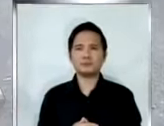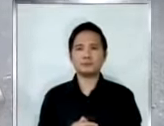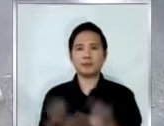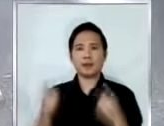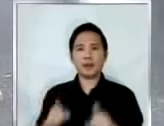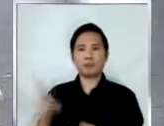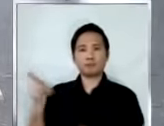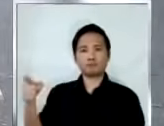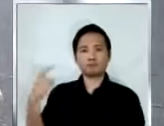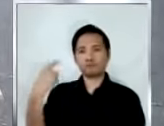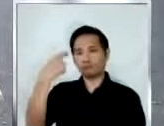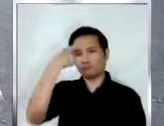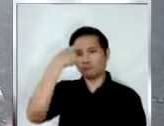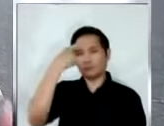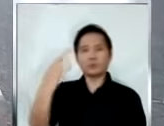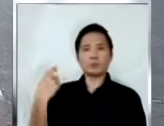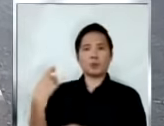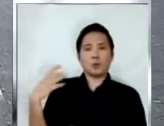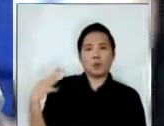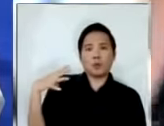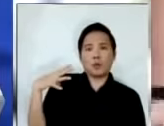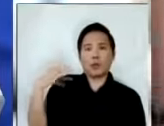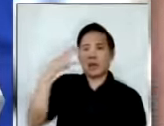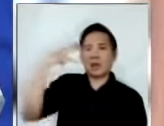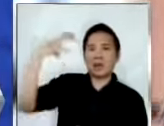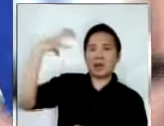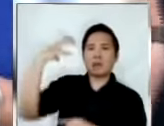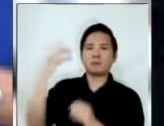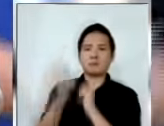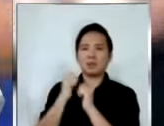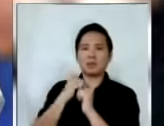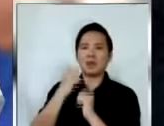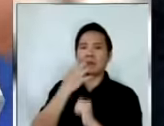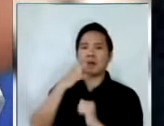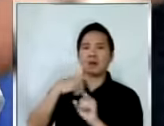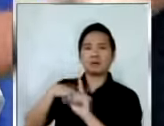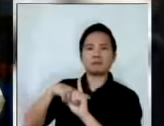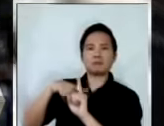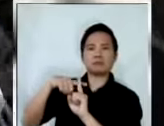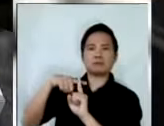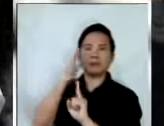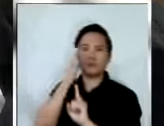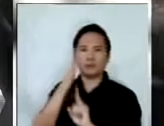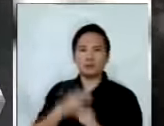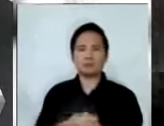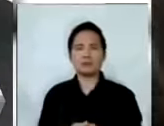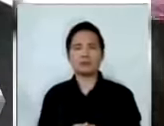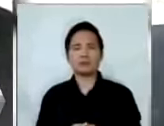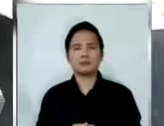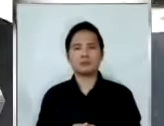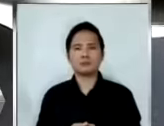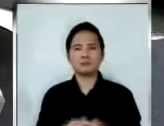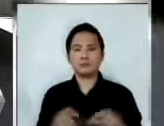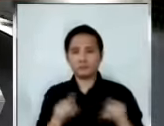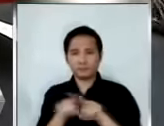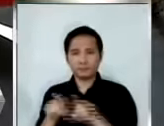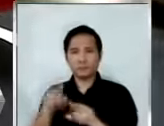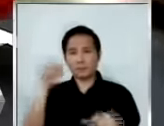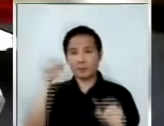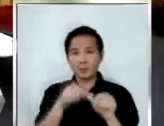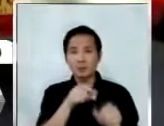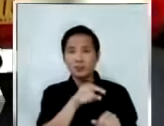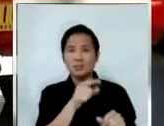ko, sabihin na may ano, positive. Si Lolo Virgilio Jimenez, tuwing papara ng bus, kaway ng tsuper